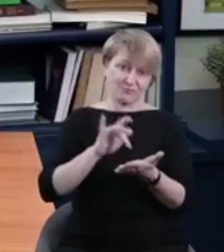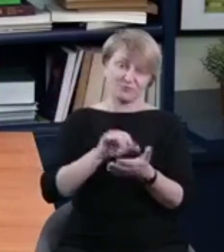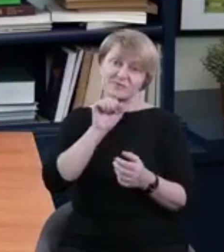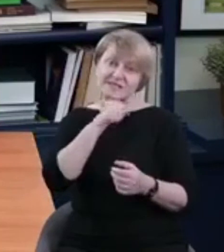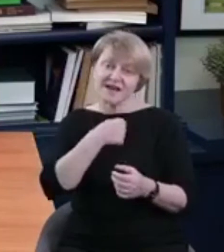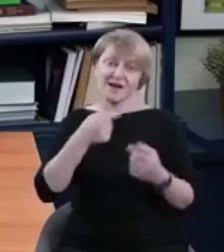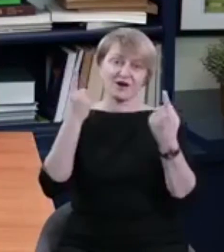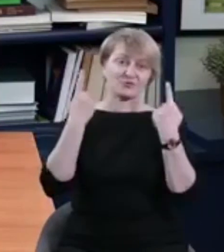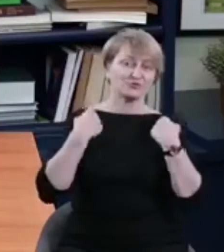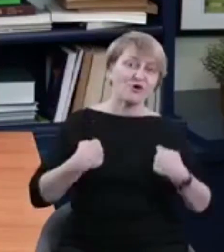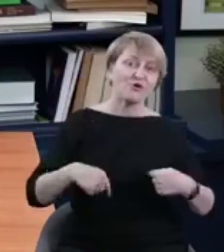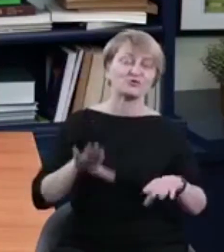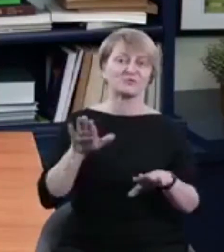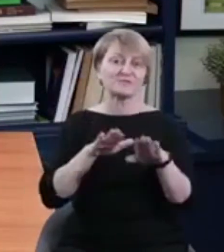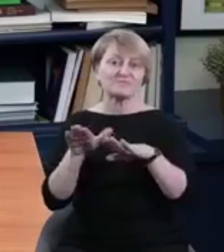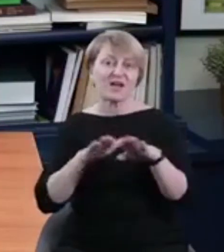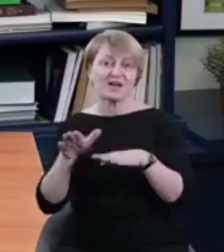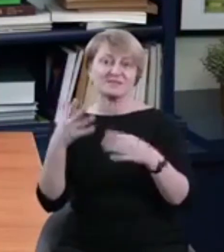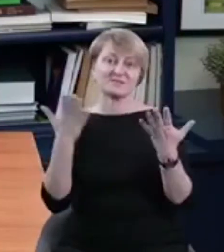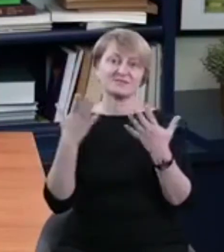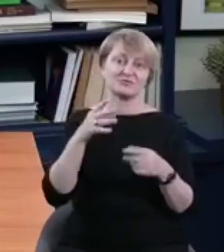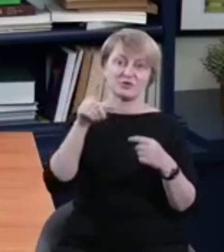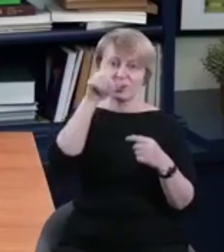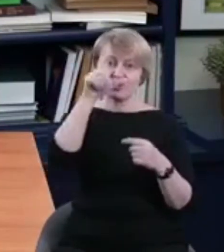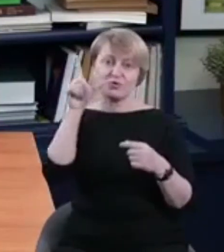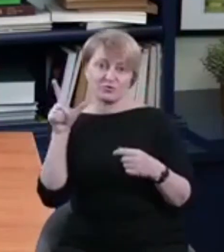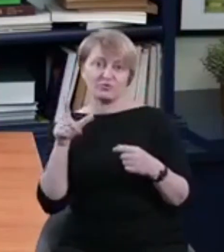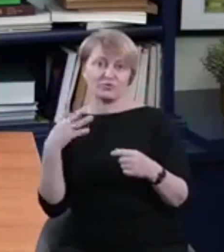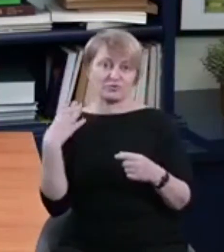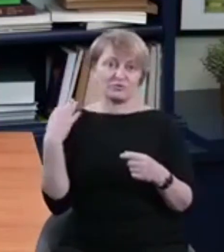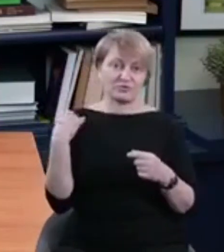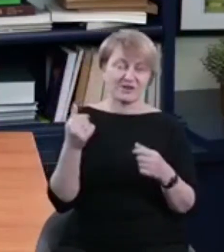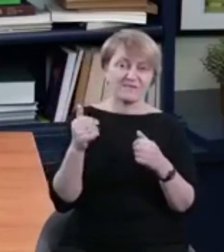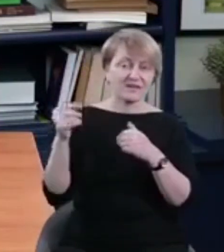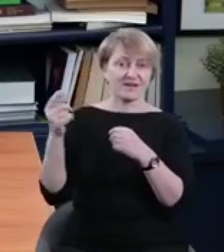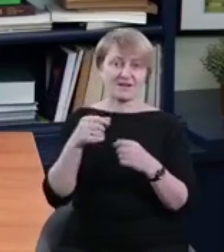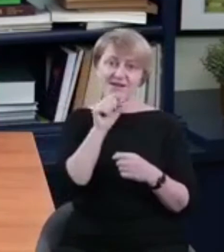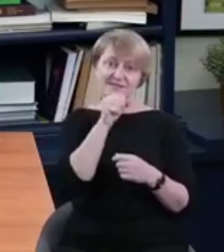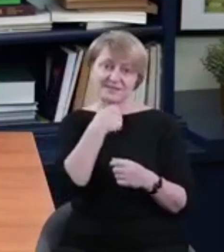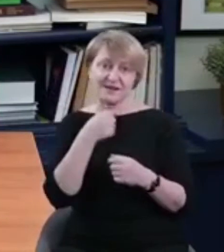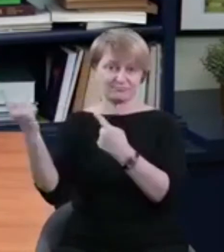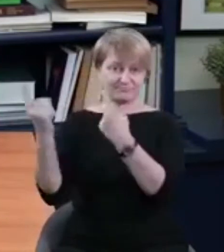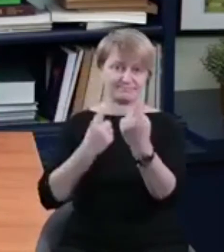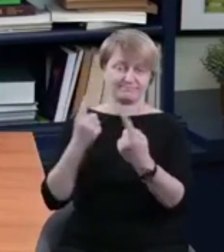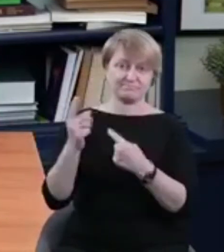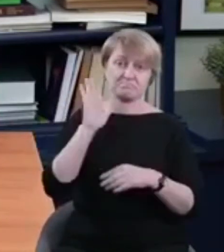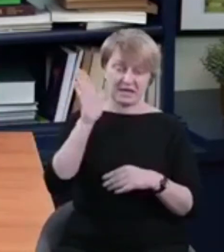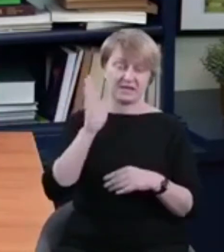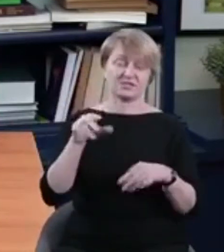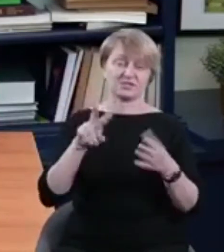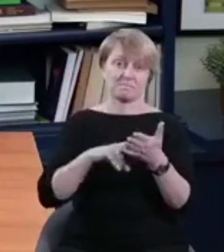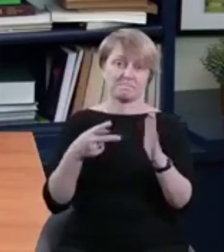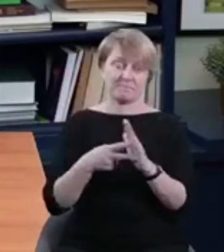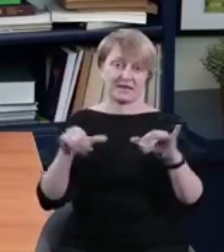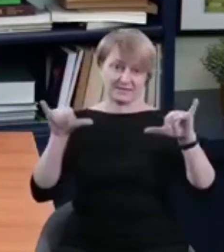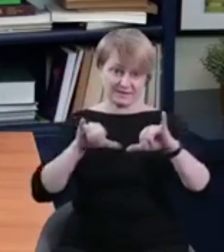swoje takie miejsce w ścisłym centrum miasta będzie tematyczna kawiarnia z tego co wiem to takie plany